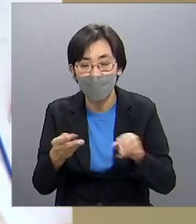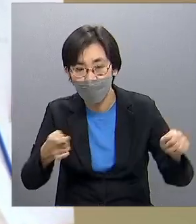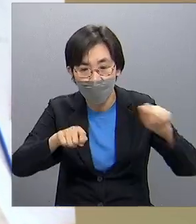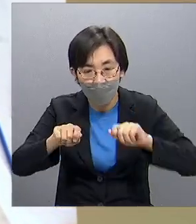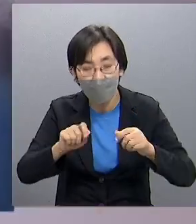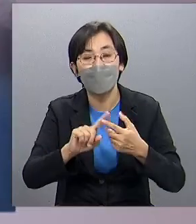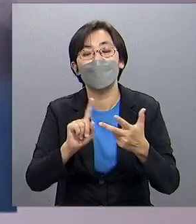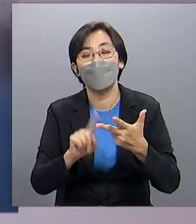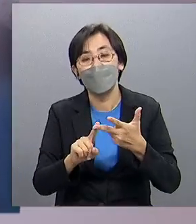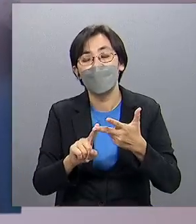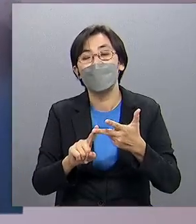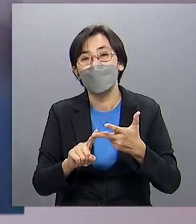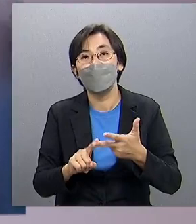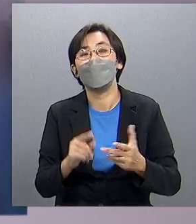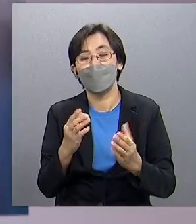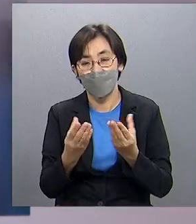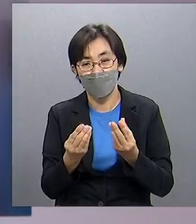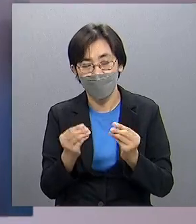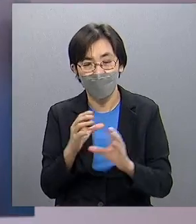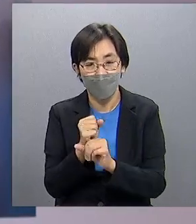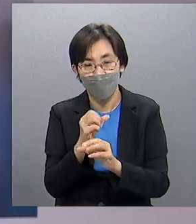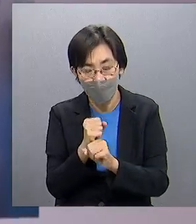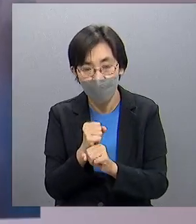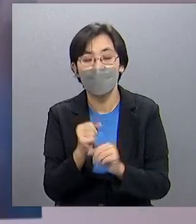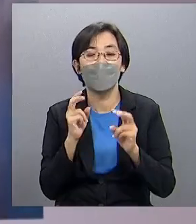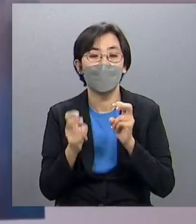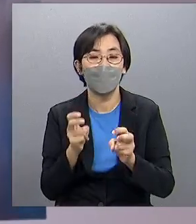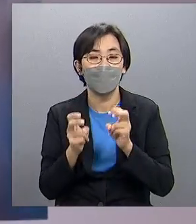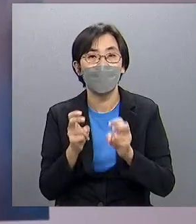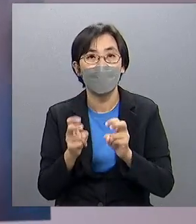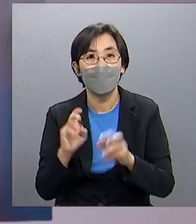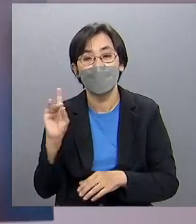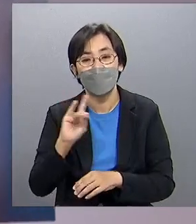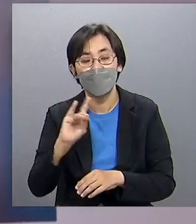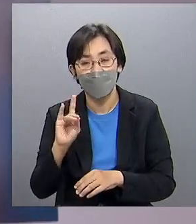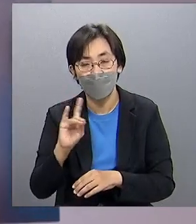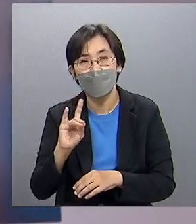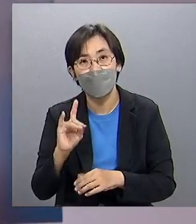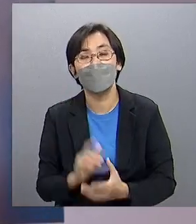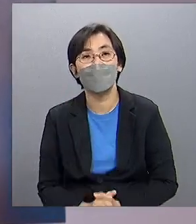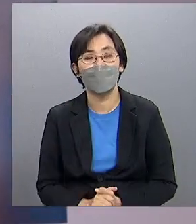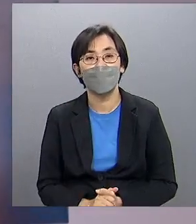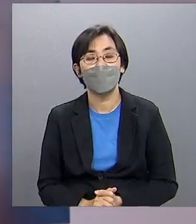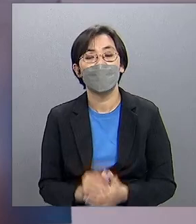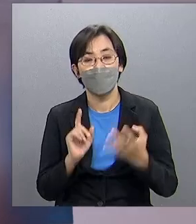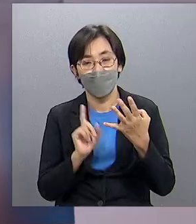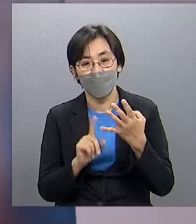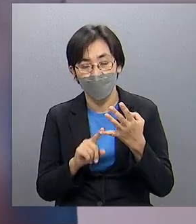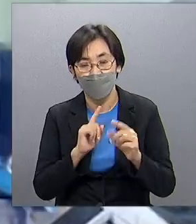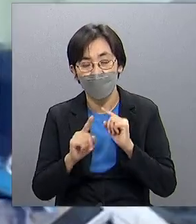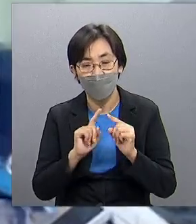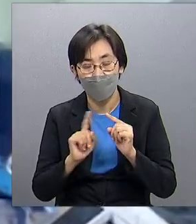สเตอร์นะคะเพื่อปั้นปูนปัสเตอร์เป็นสัตว์ที่อยู่ในห้วยเตยแล้วล่าสุดที่คุยกันก็คืออีโคปินก็คือเป็